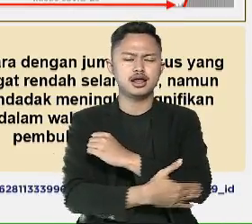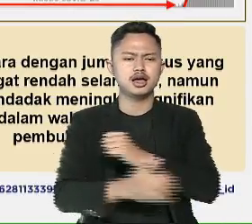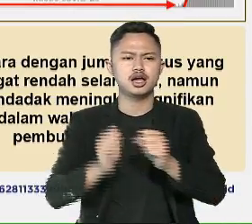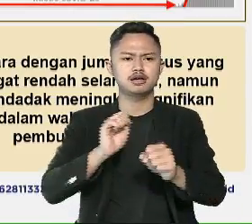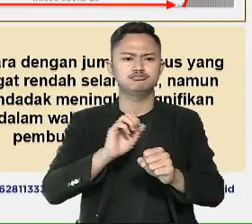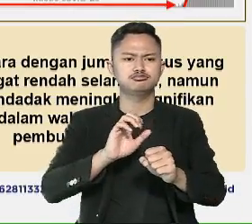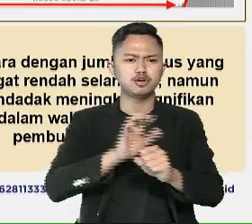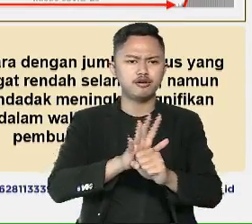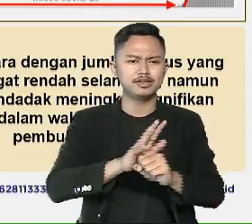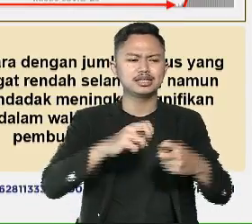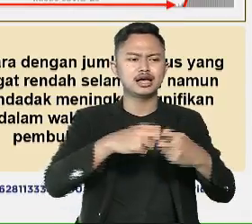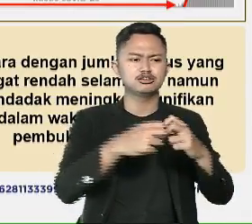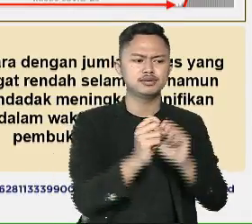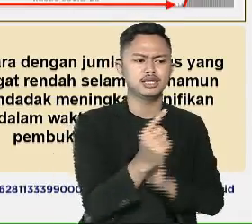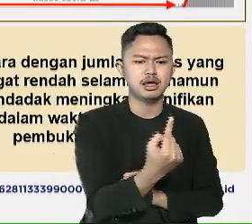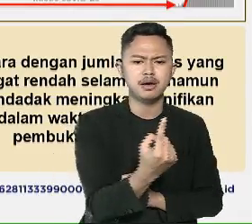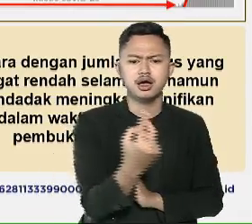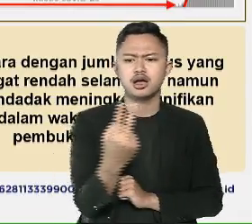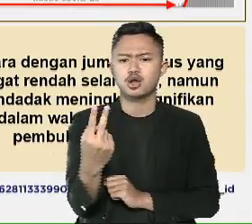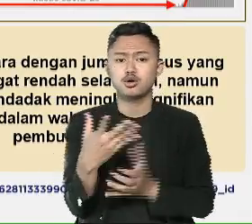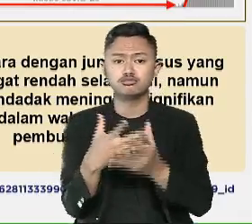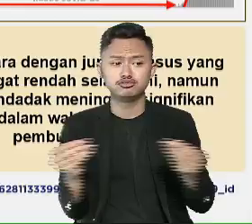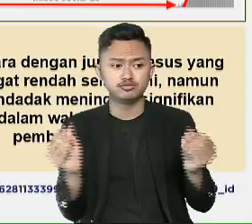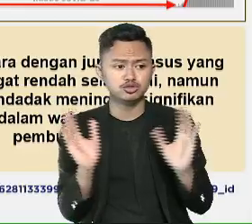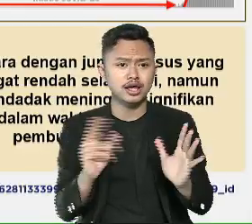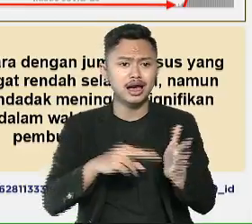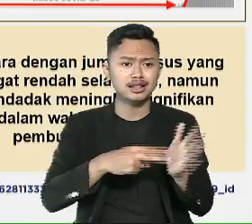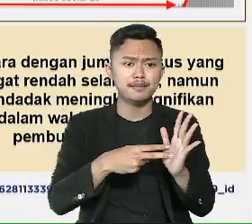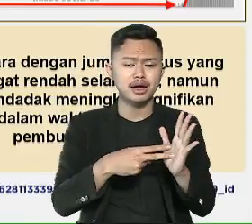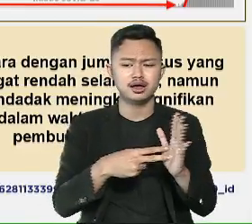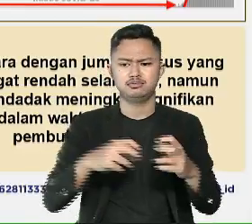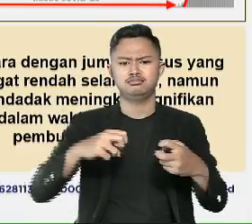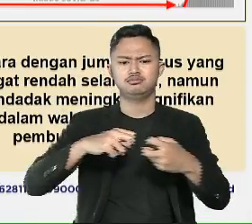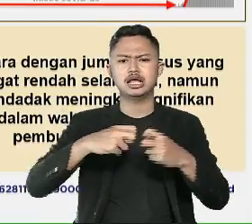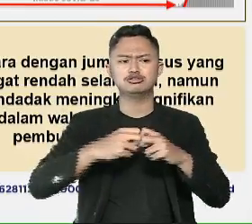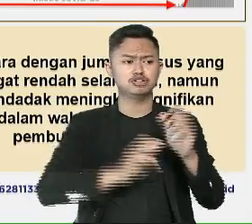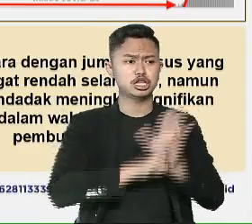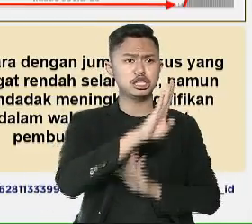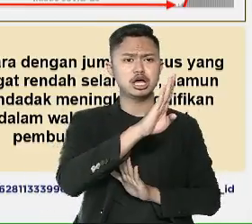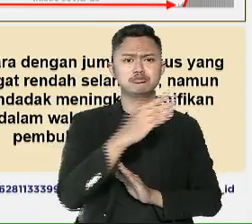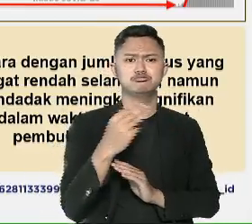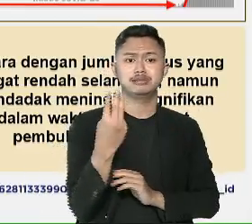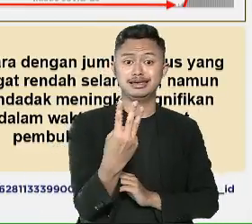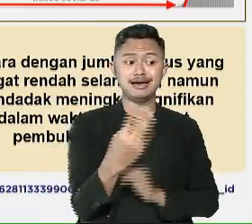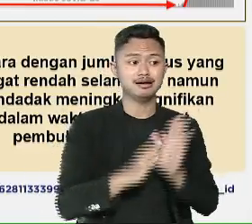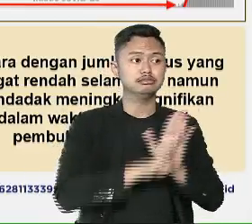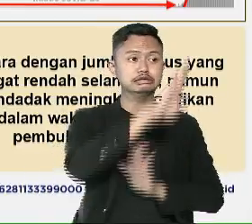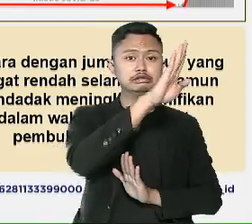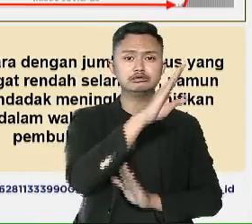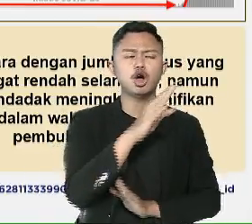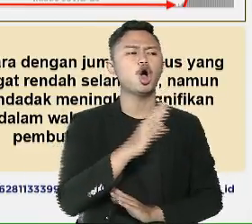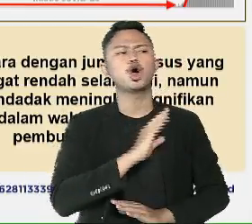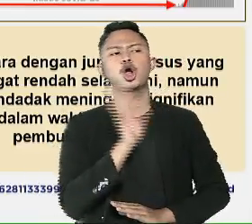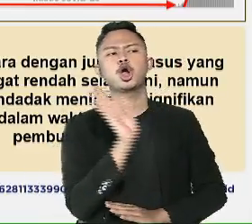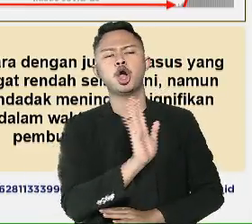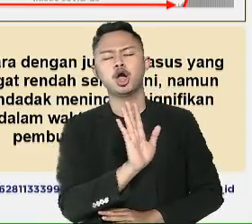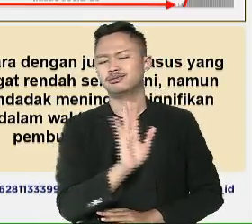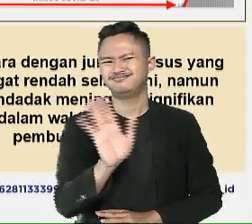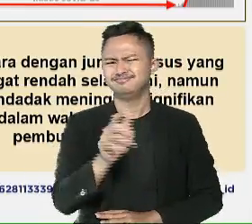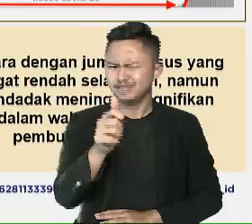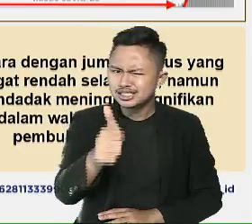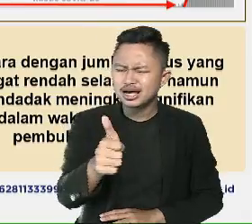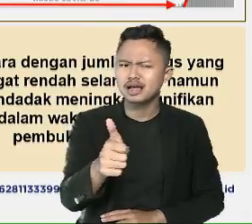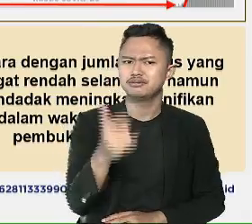pertama dan kedua pun belum tentu terbebas dari lonjakan ketiga. Apabila upaya disiplin protokol kesehatan